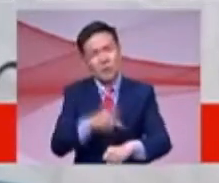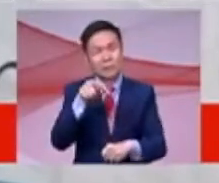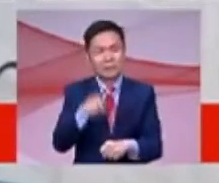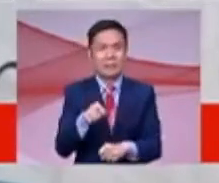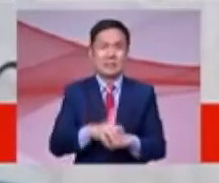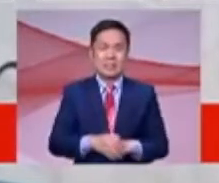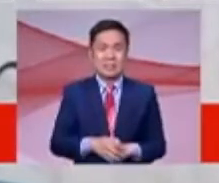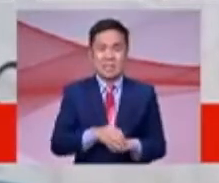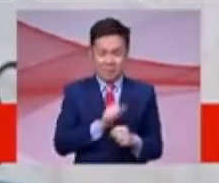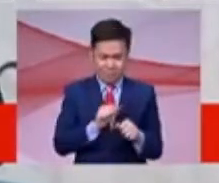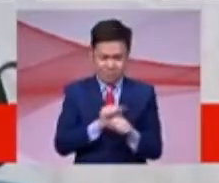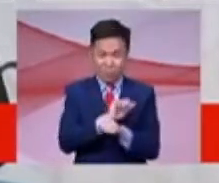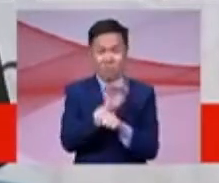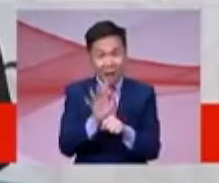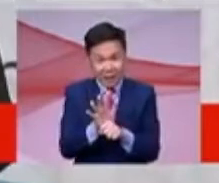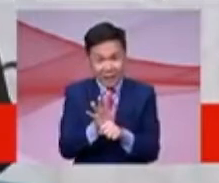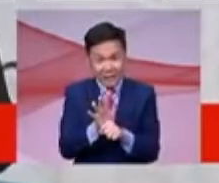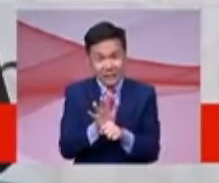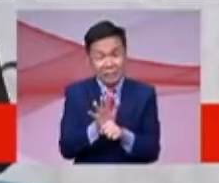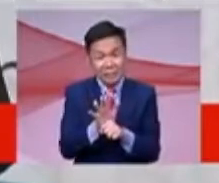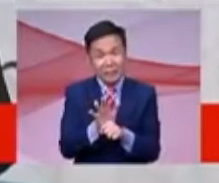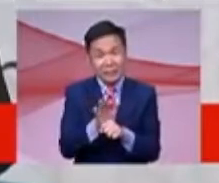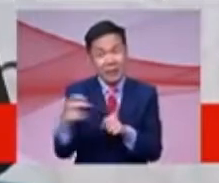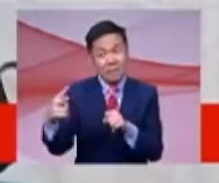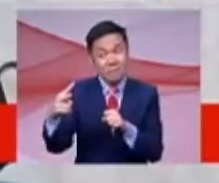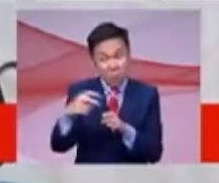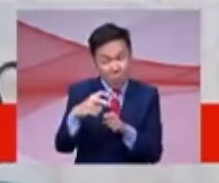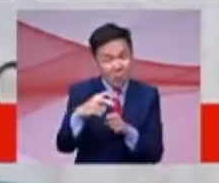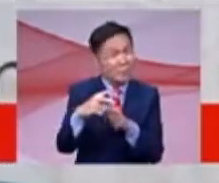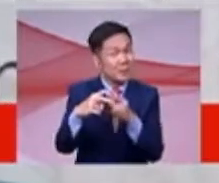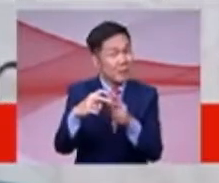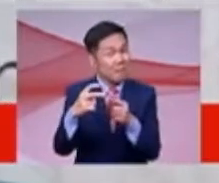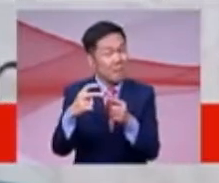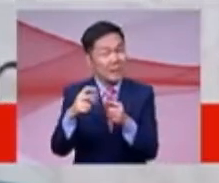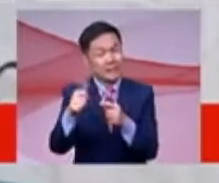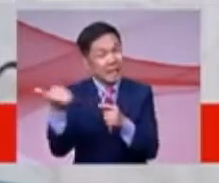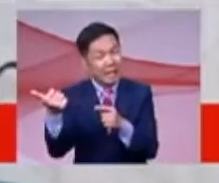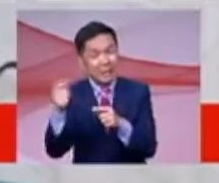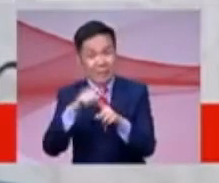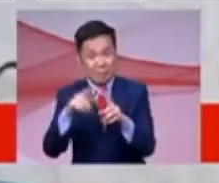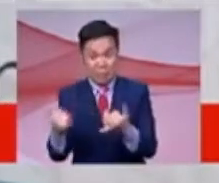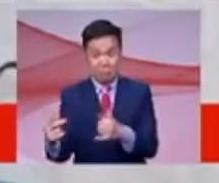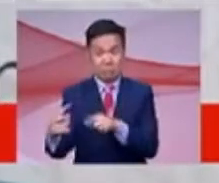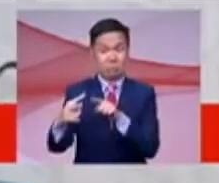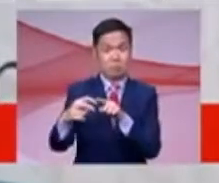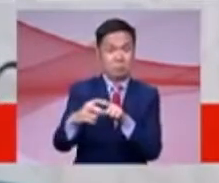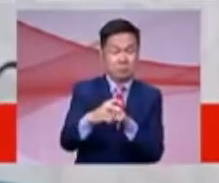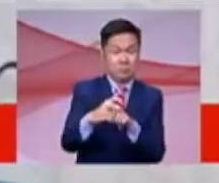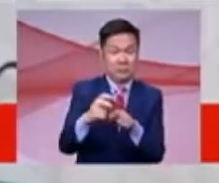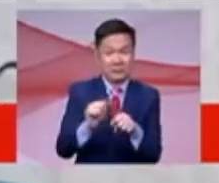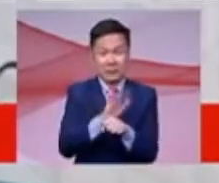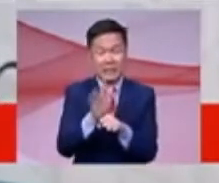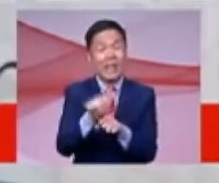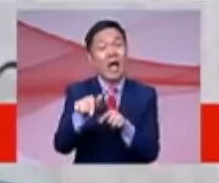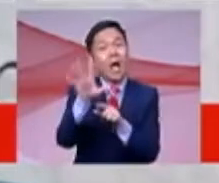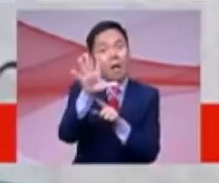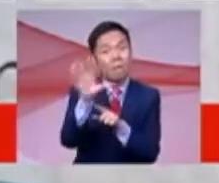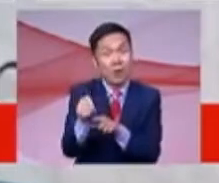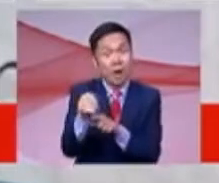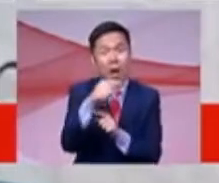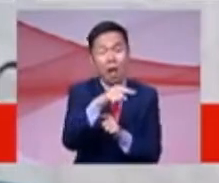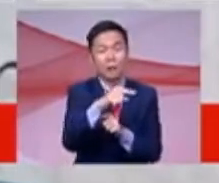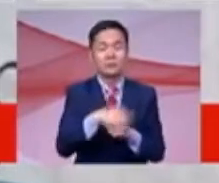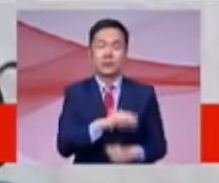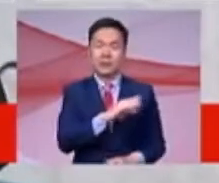virus COVID-19, mungkin variant yang berbeza tetapi kali ini dijangkiti dengan variant South Africa di